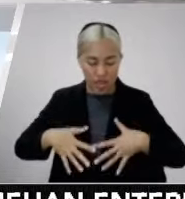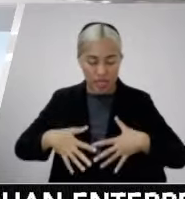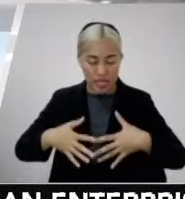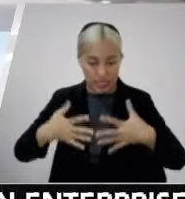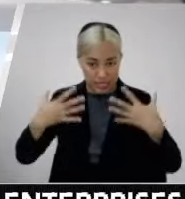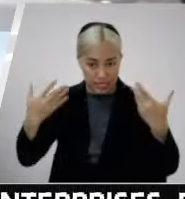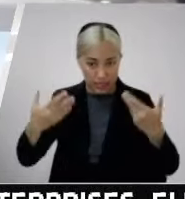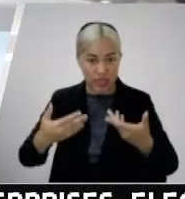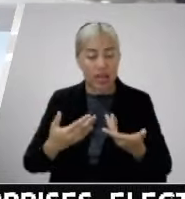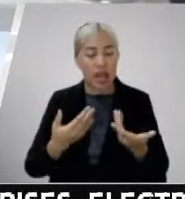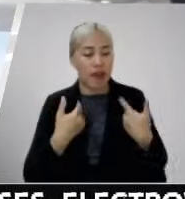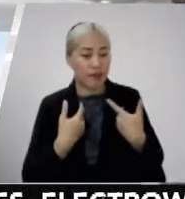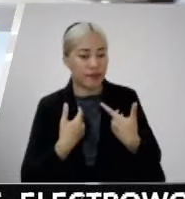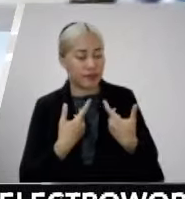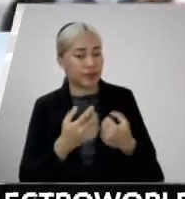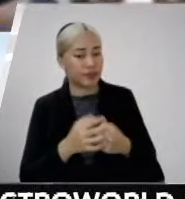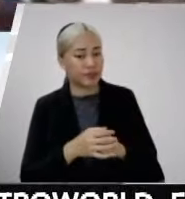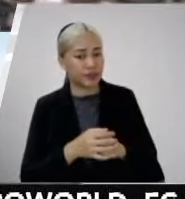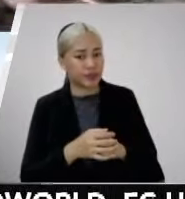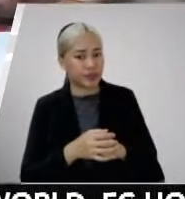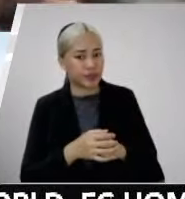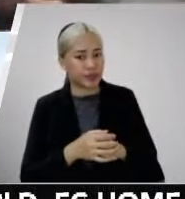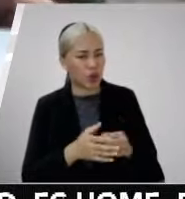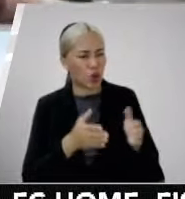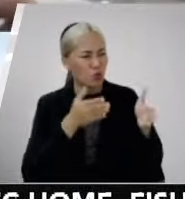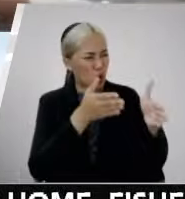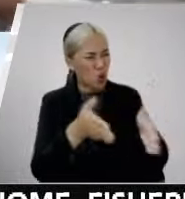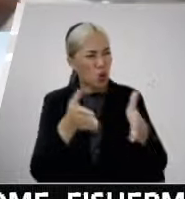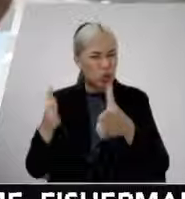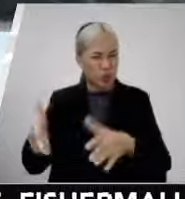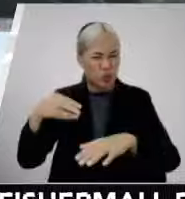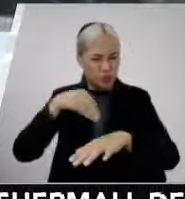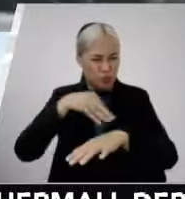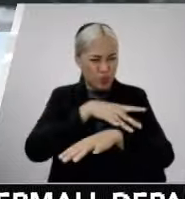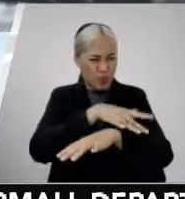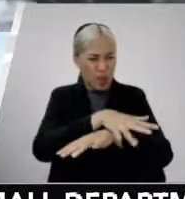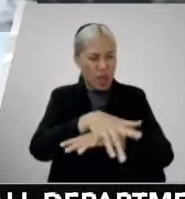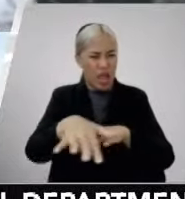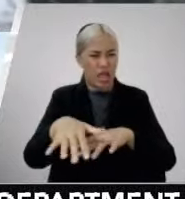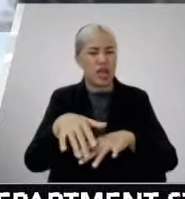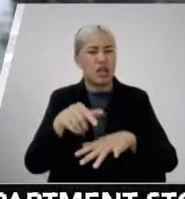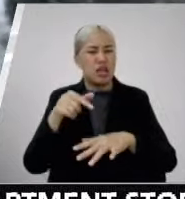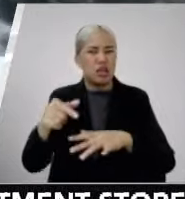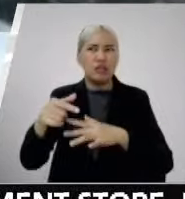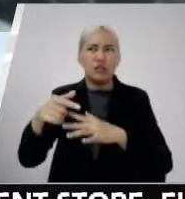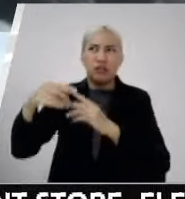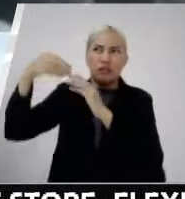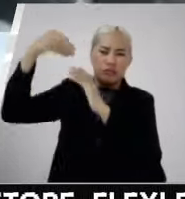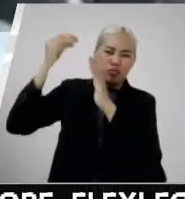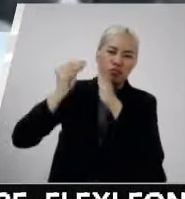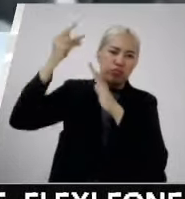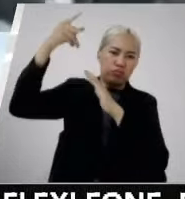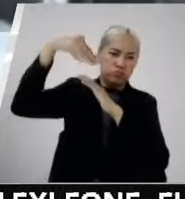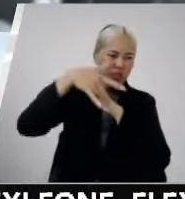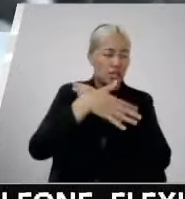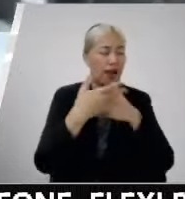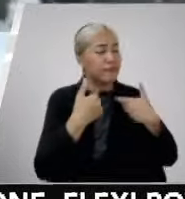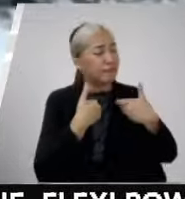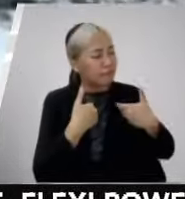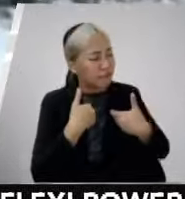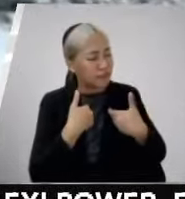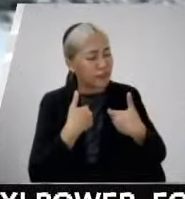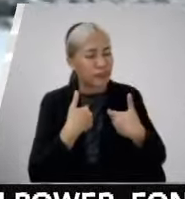kung sakasakali, anong epekto nito dyan po sa inyong lugar? Yung pinaghahandaan po namin is yung sa